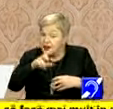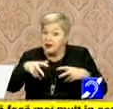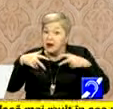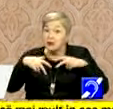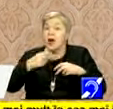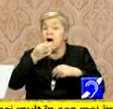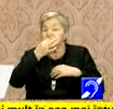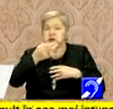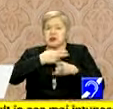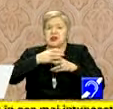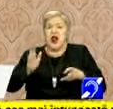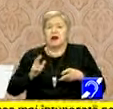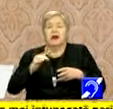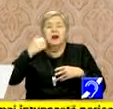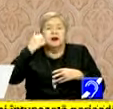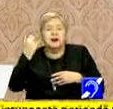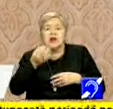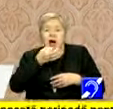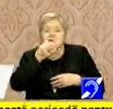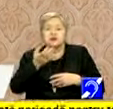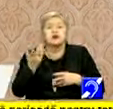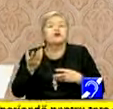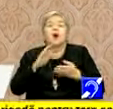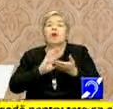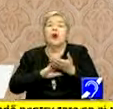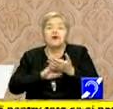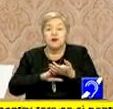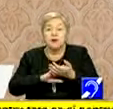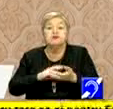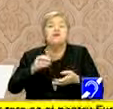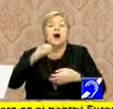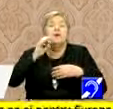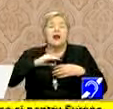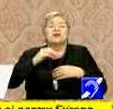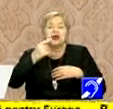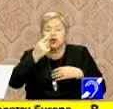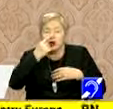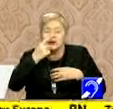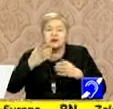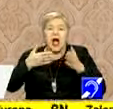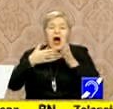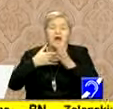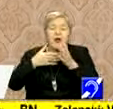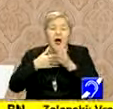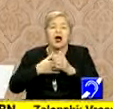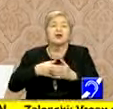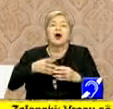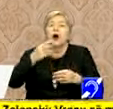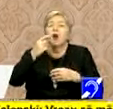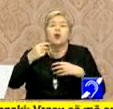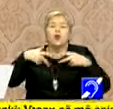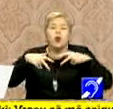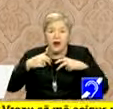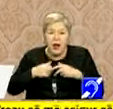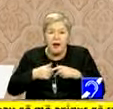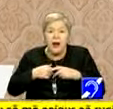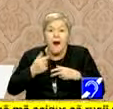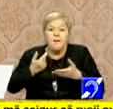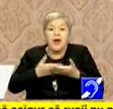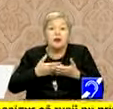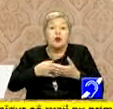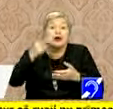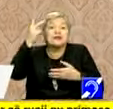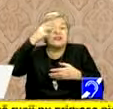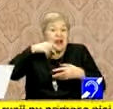clar atunci când a vorbit despre asta. Putin a atacat Ucraina pentru că o percepe ca pe o amenințare